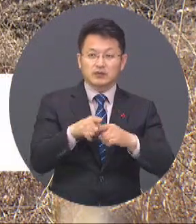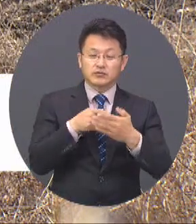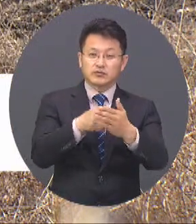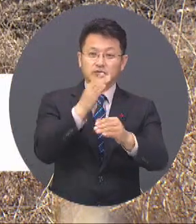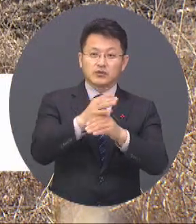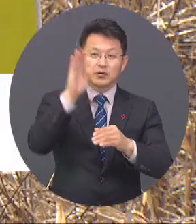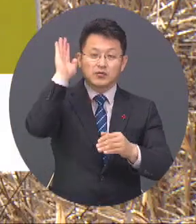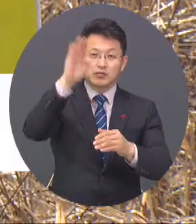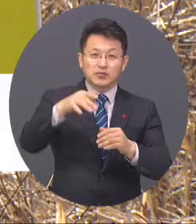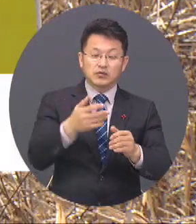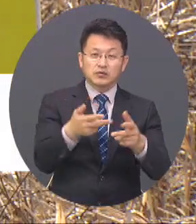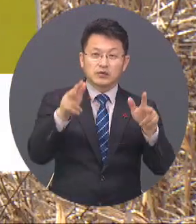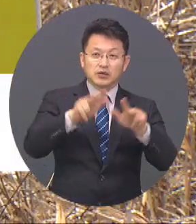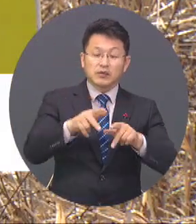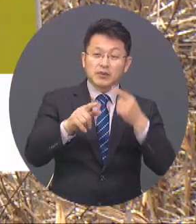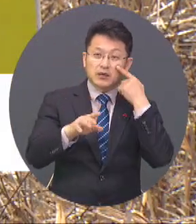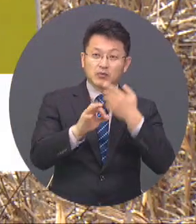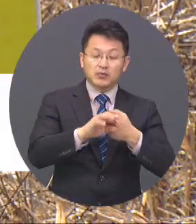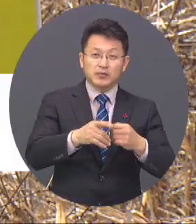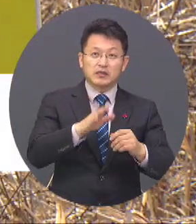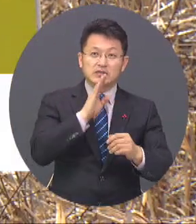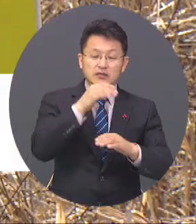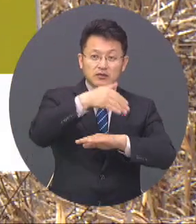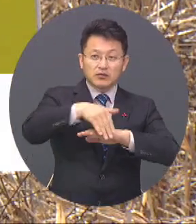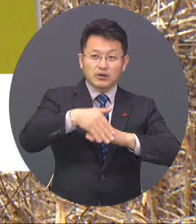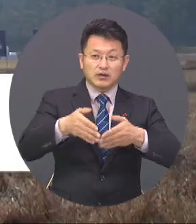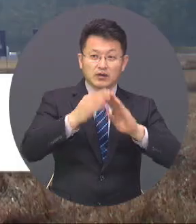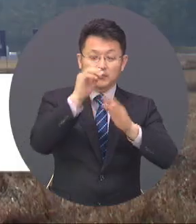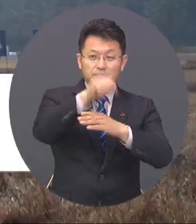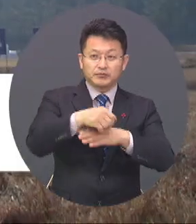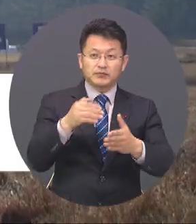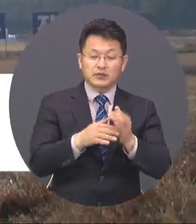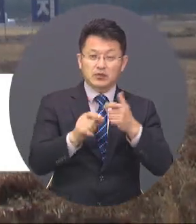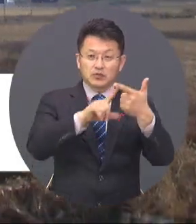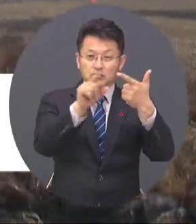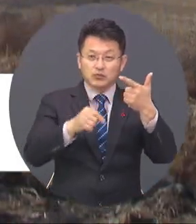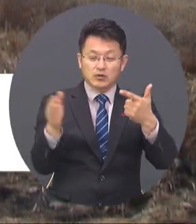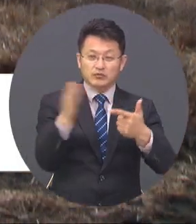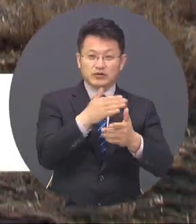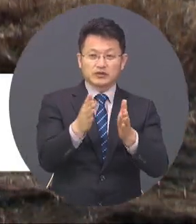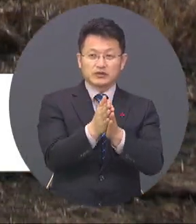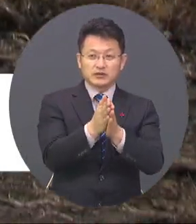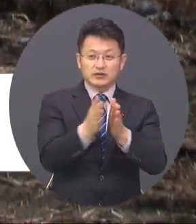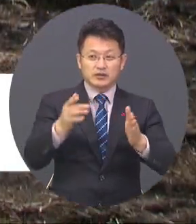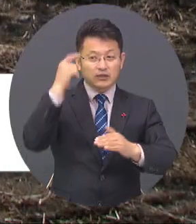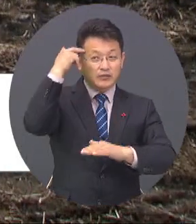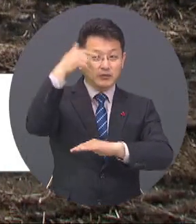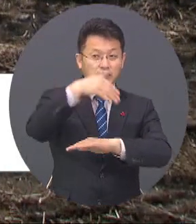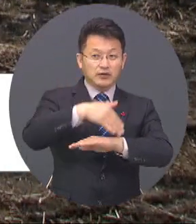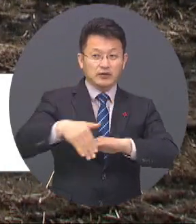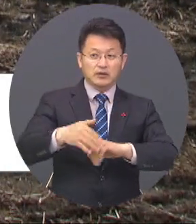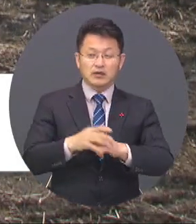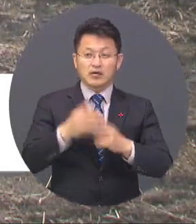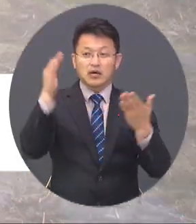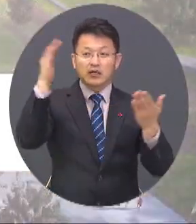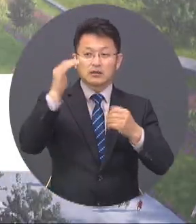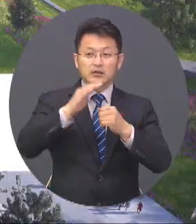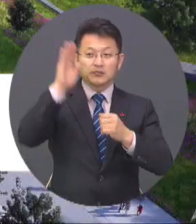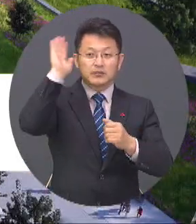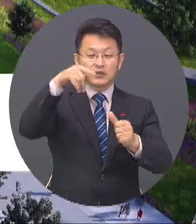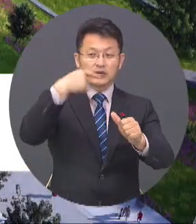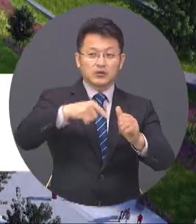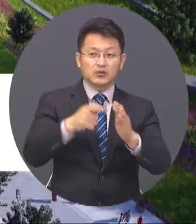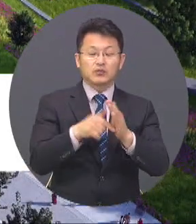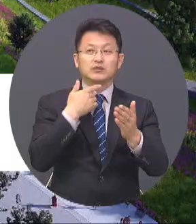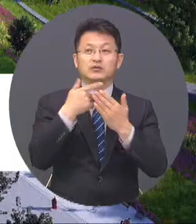미래교육 테마파크는 실시계획 인가를 받아 오는 6월쯤 착공할 계획입니다 학생들이 미래 교육을